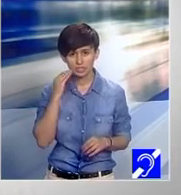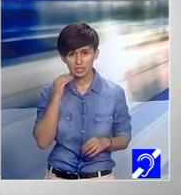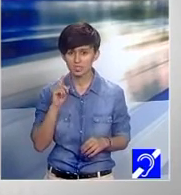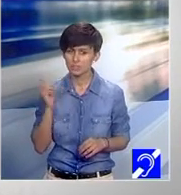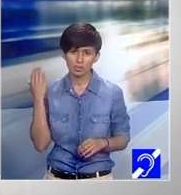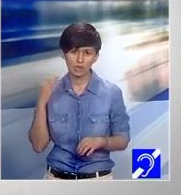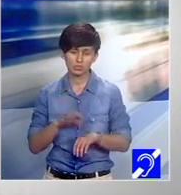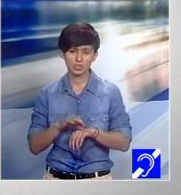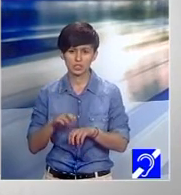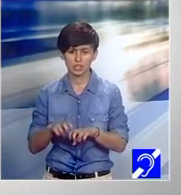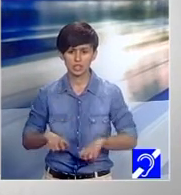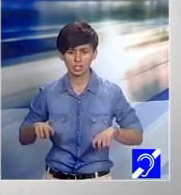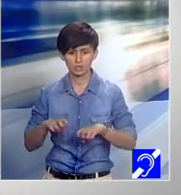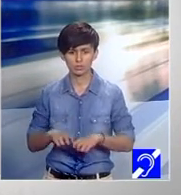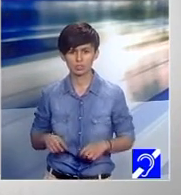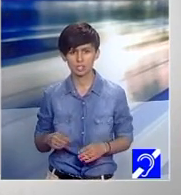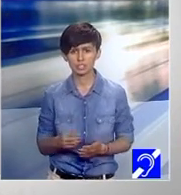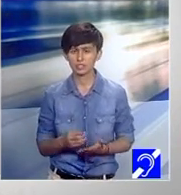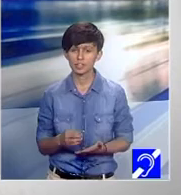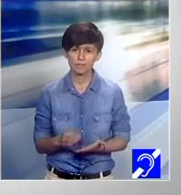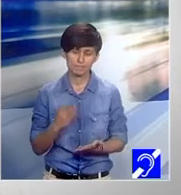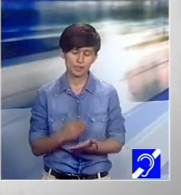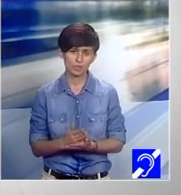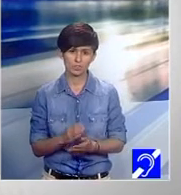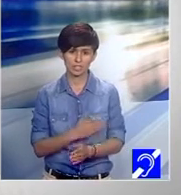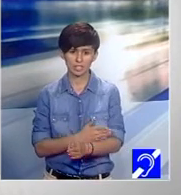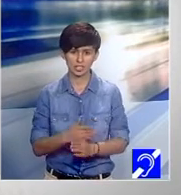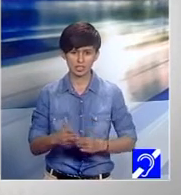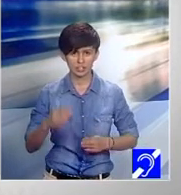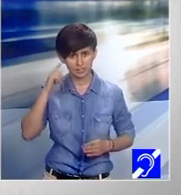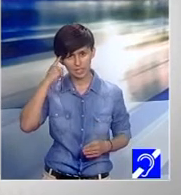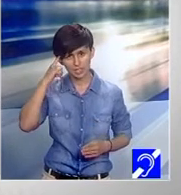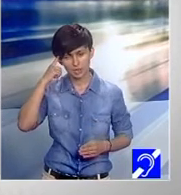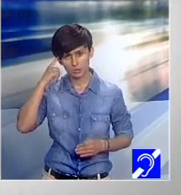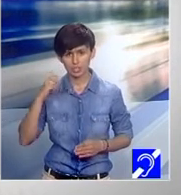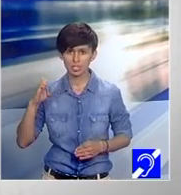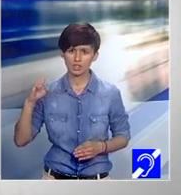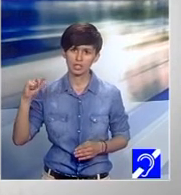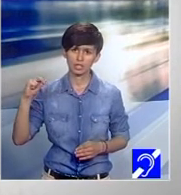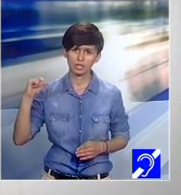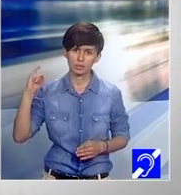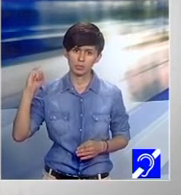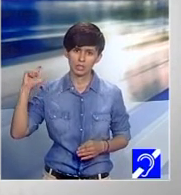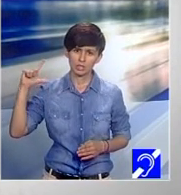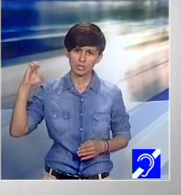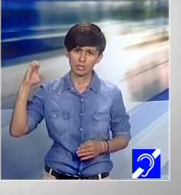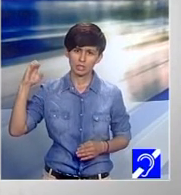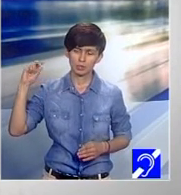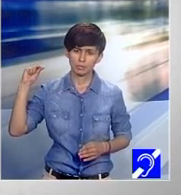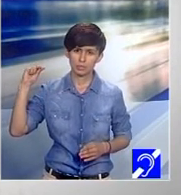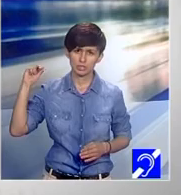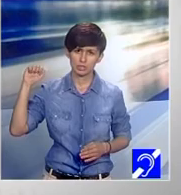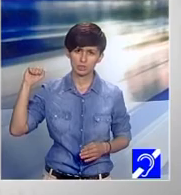decât o constatare. Retard mental, paraplegie, epilepsie, da? Și note